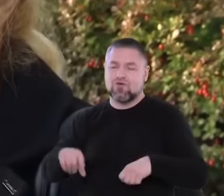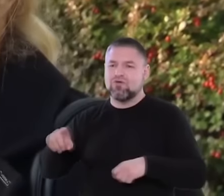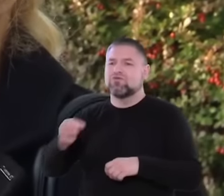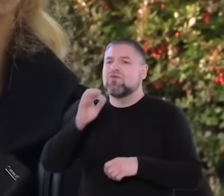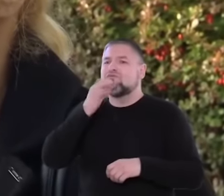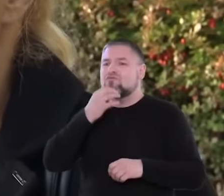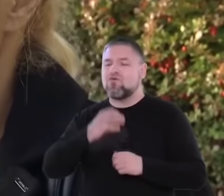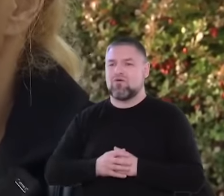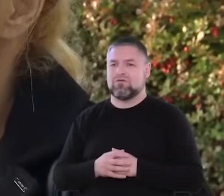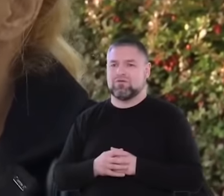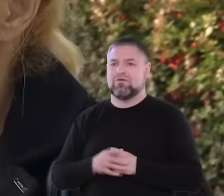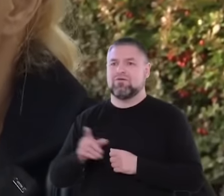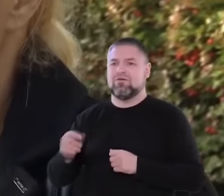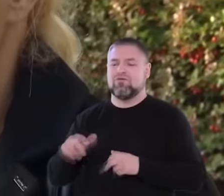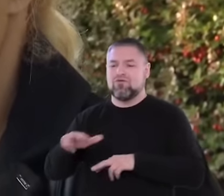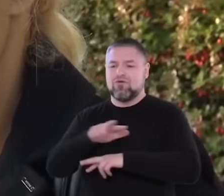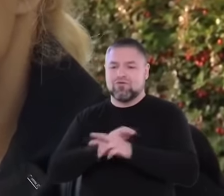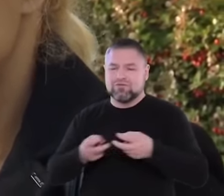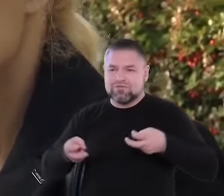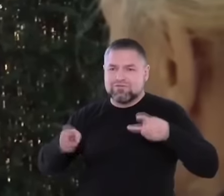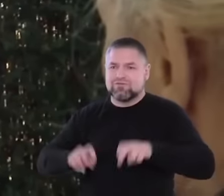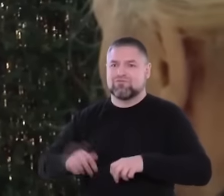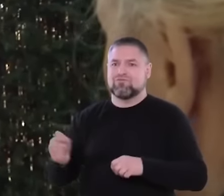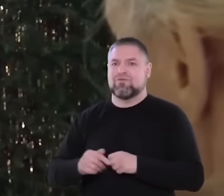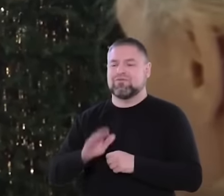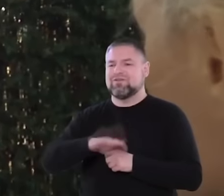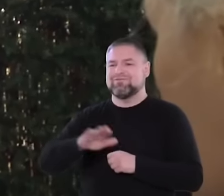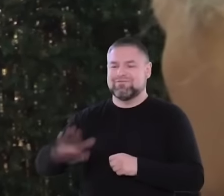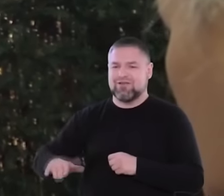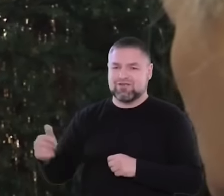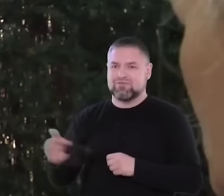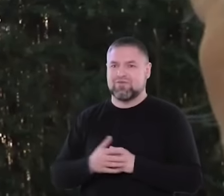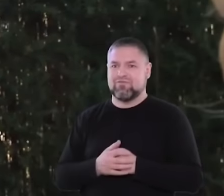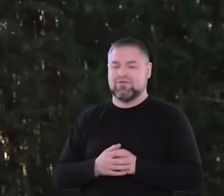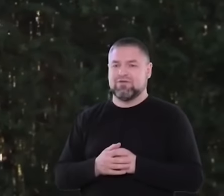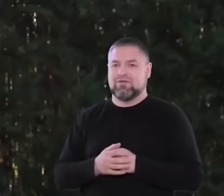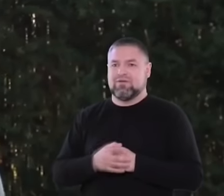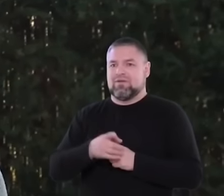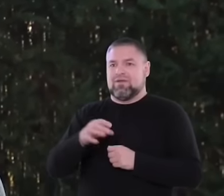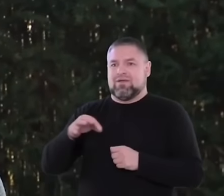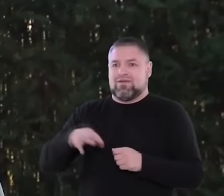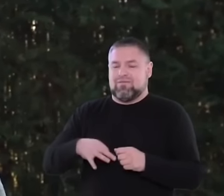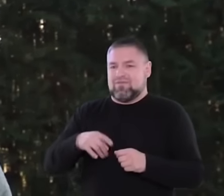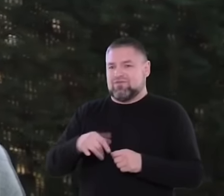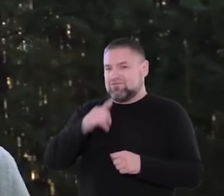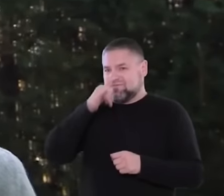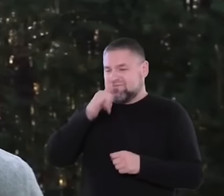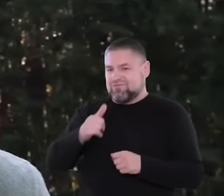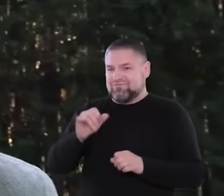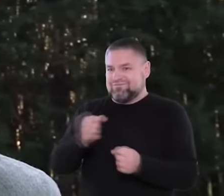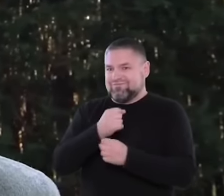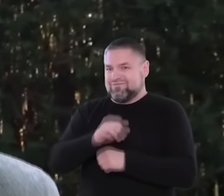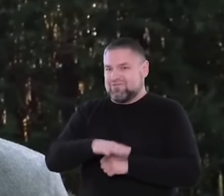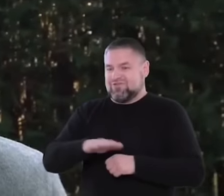on młody jest. On rodzinę powinien założyć. Dzieci mieć. No a z panią to raczej niemożliwe.